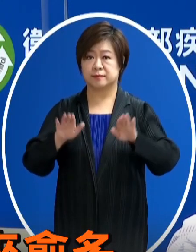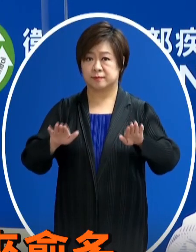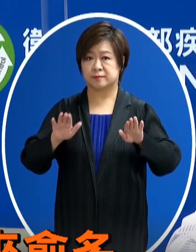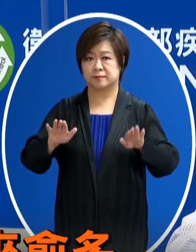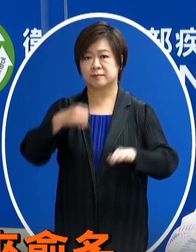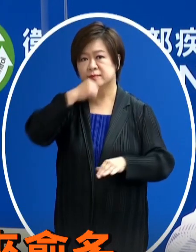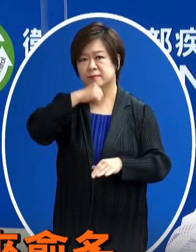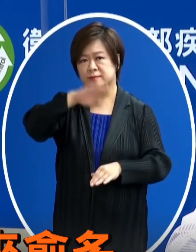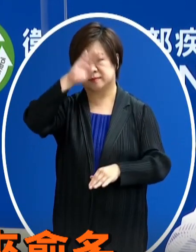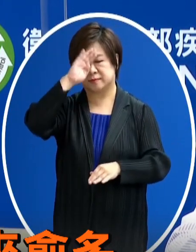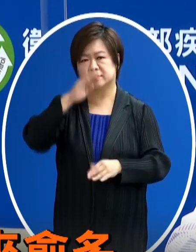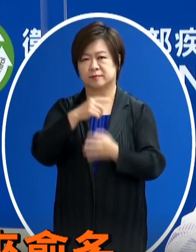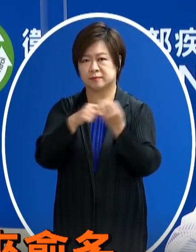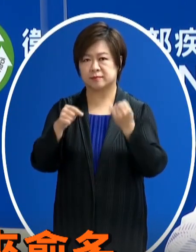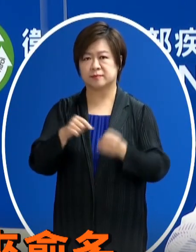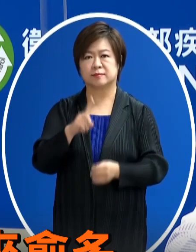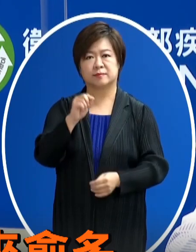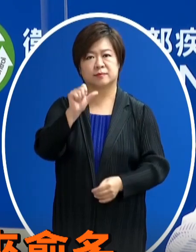定病例是